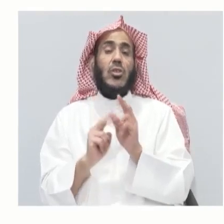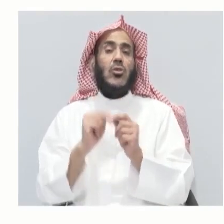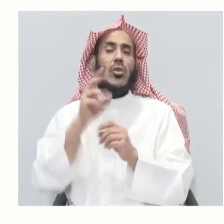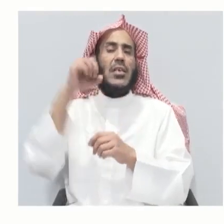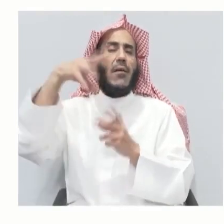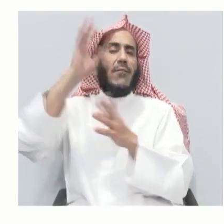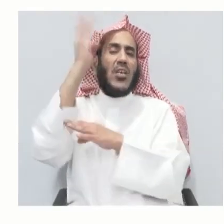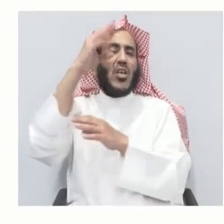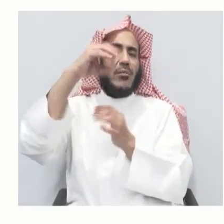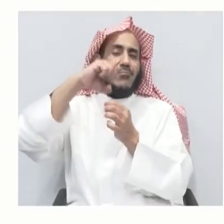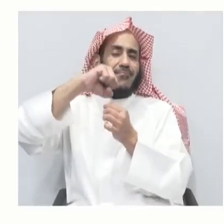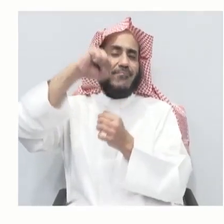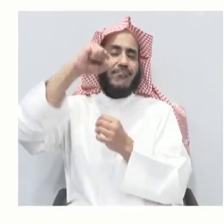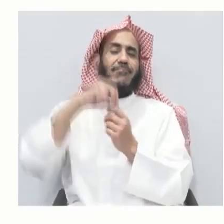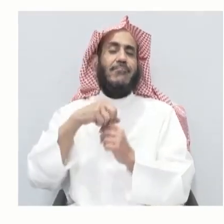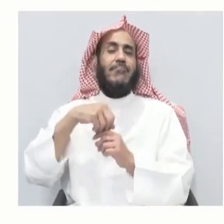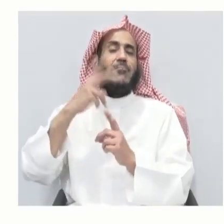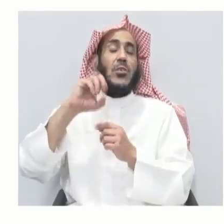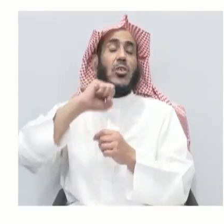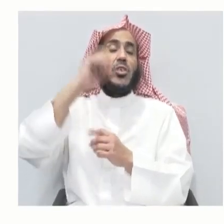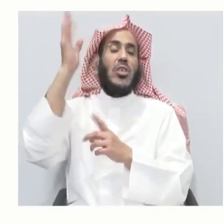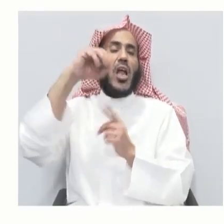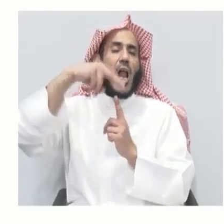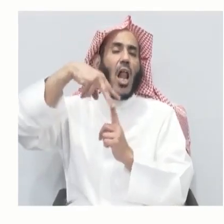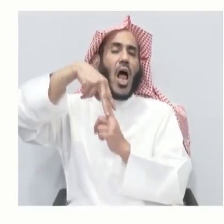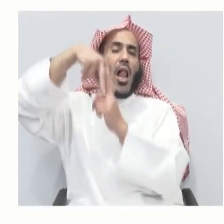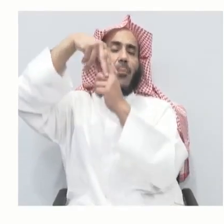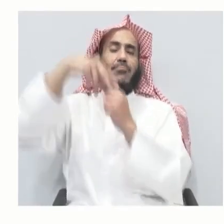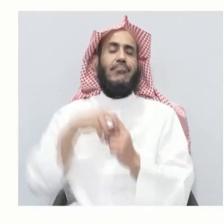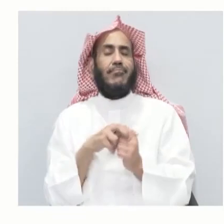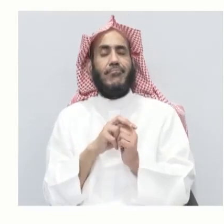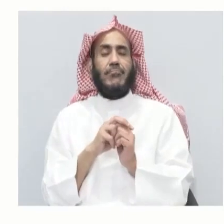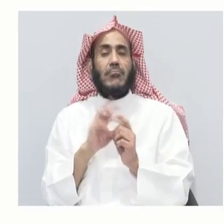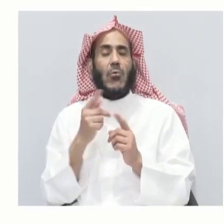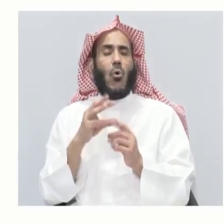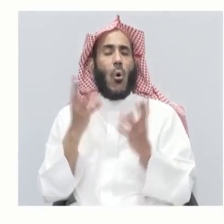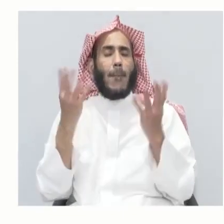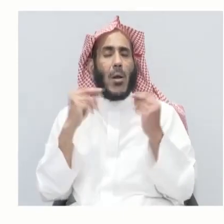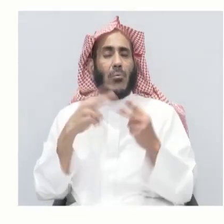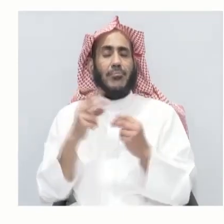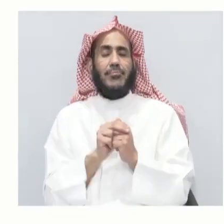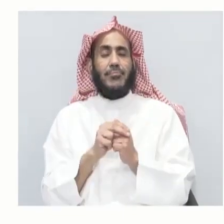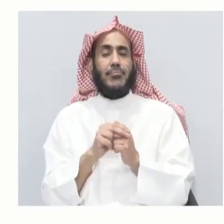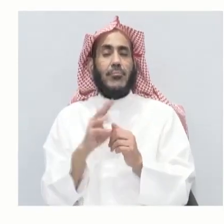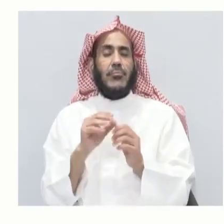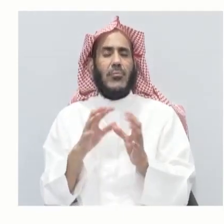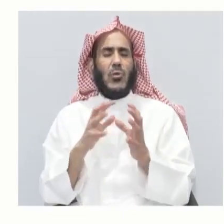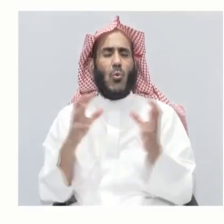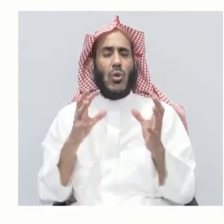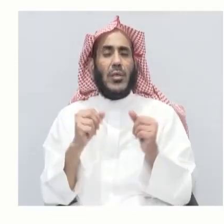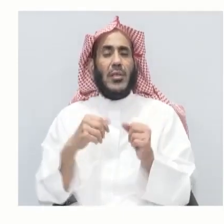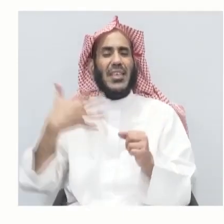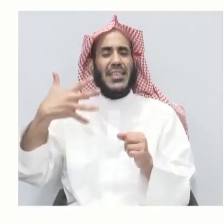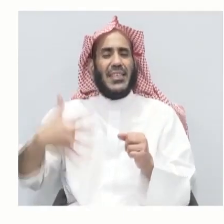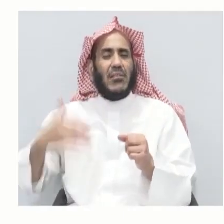علقت في شجره فبالتالي متجهه باتجاه الشجره باتجاه الاعلى فيقول هنا معلومات اخرى ان كتله هذه